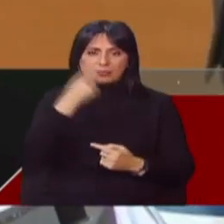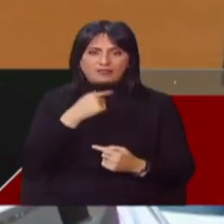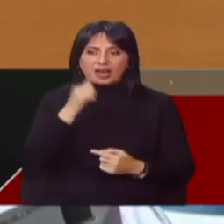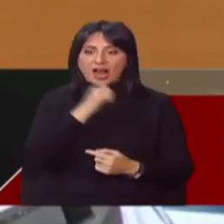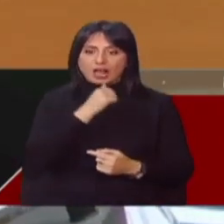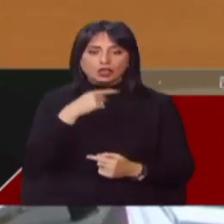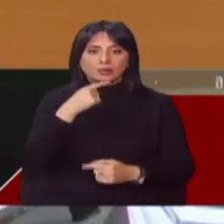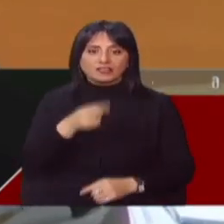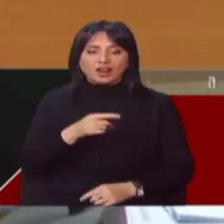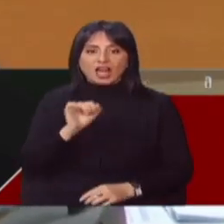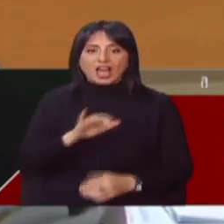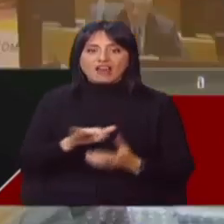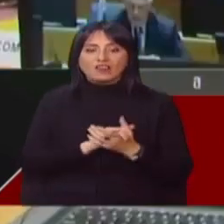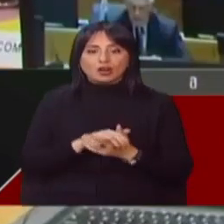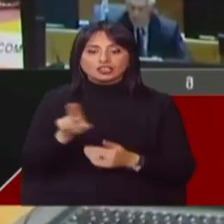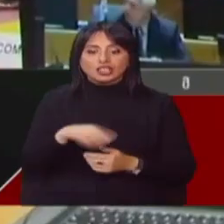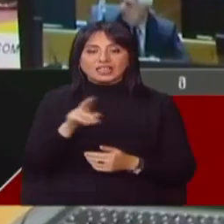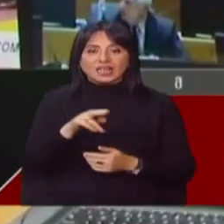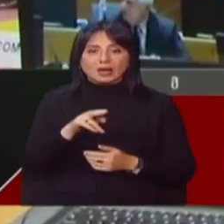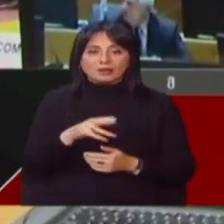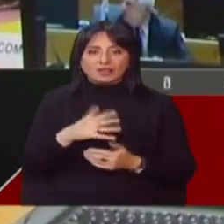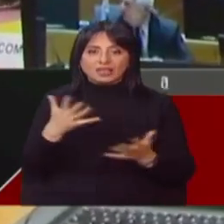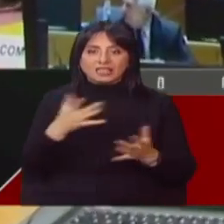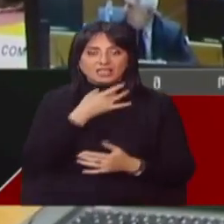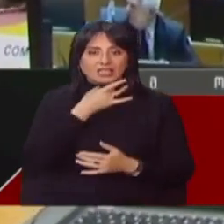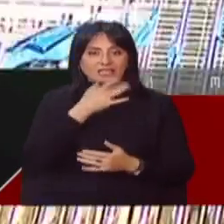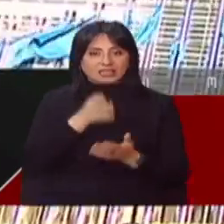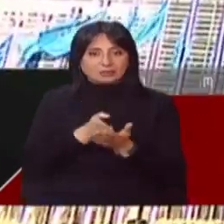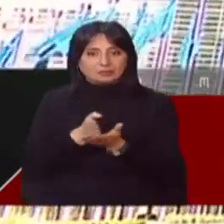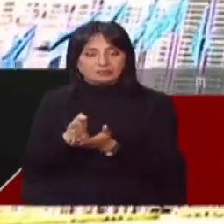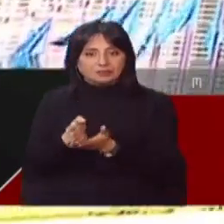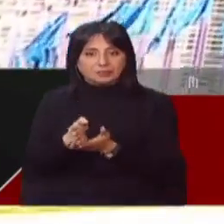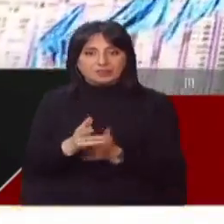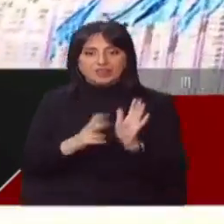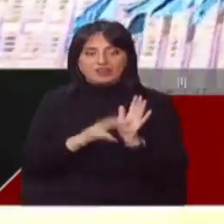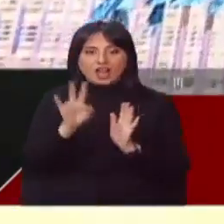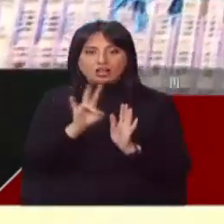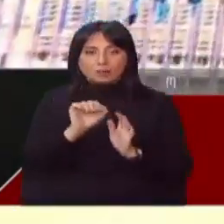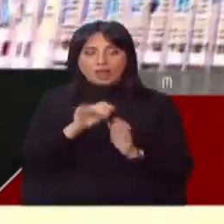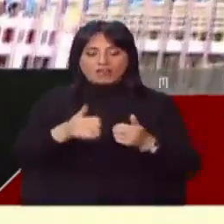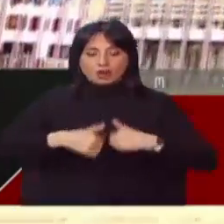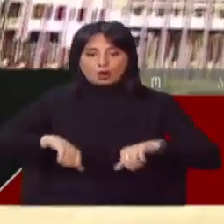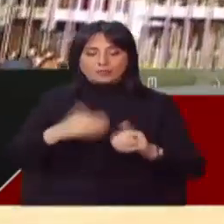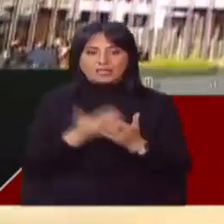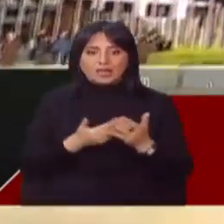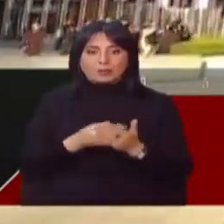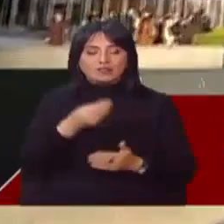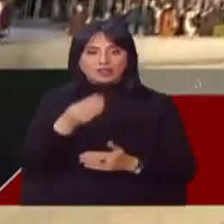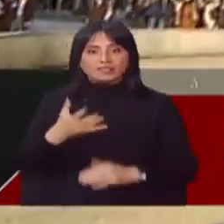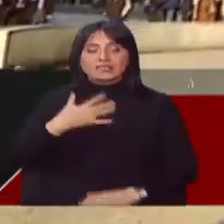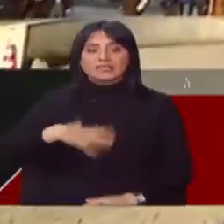პირმა ანონიმურად თქვა, რომ ევროკავშირი დეკემბერში დიდი კრიზისისკენ მიდის. 8 ნოემბერს ევროკომისიამ რეკომენდაცია